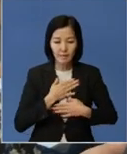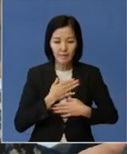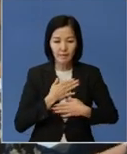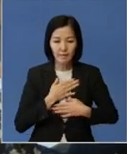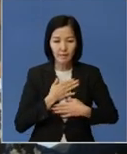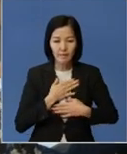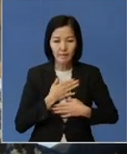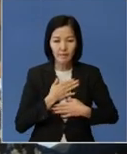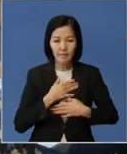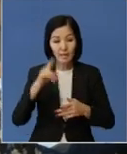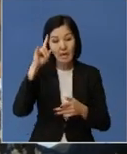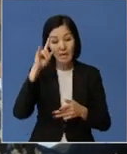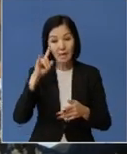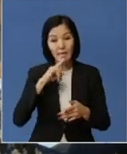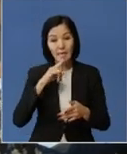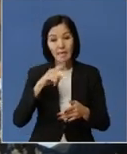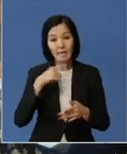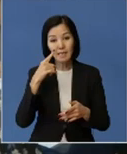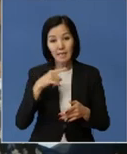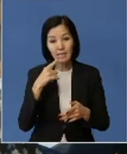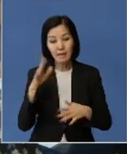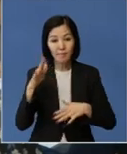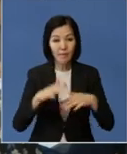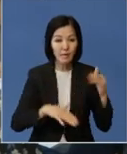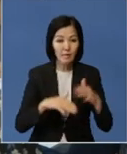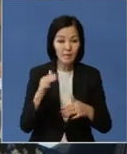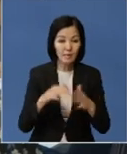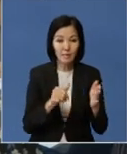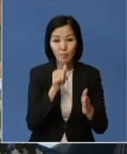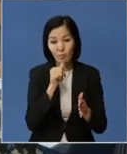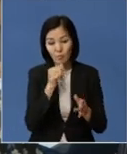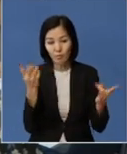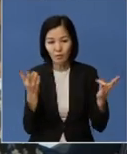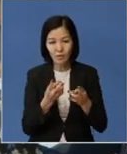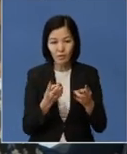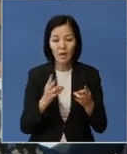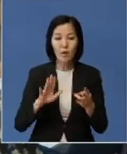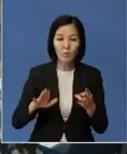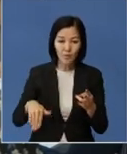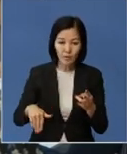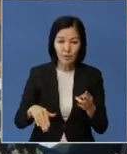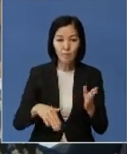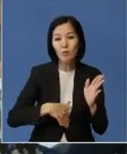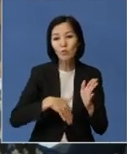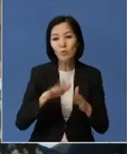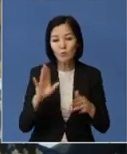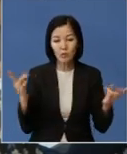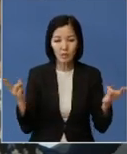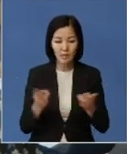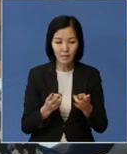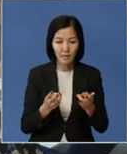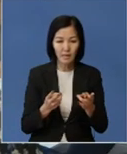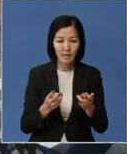оны қазақ тілді жазарманның практикасынан өткізуіміз керек. Сөйтіп барып оны жақсартуымыз керек. Міне